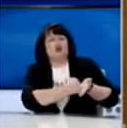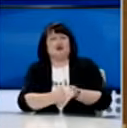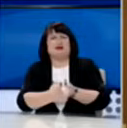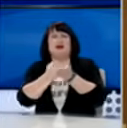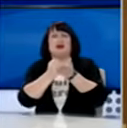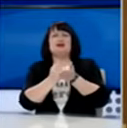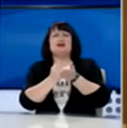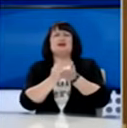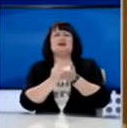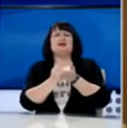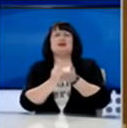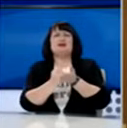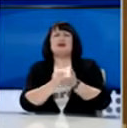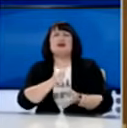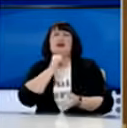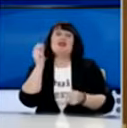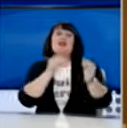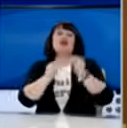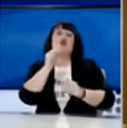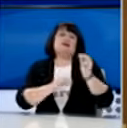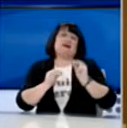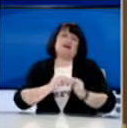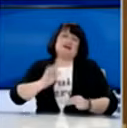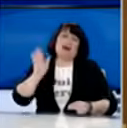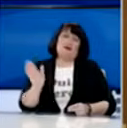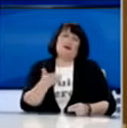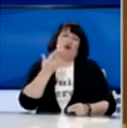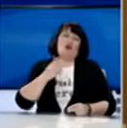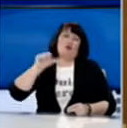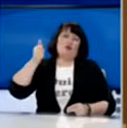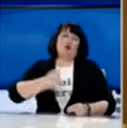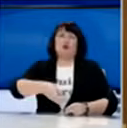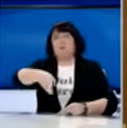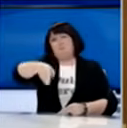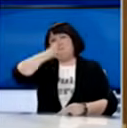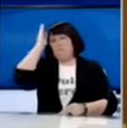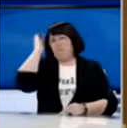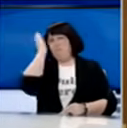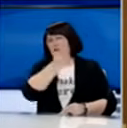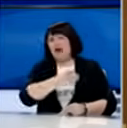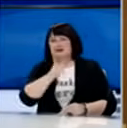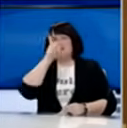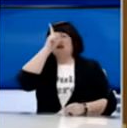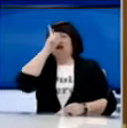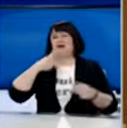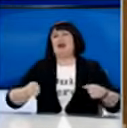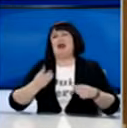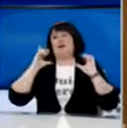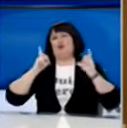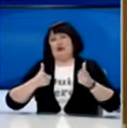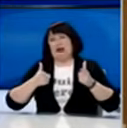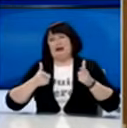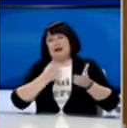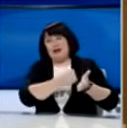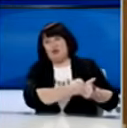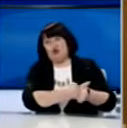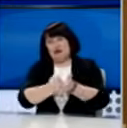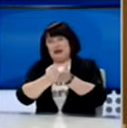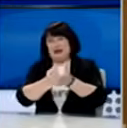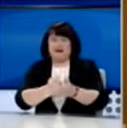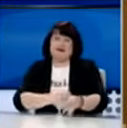υποστηρίξατε και μαυρίστηκε. Και ήταν η πρώτη ρογμή στην αλαζονία σας. Τον